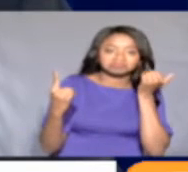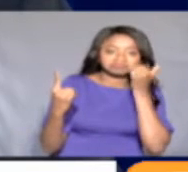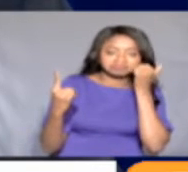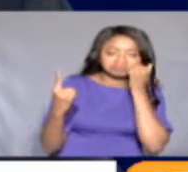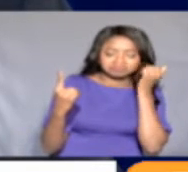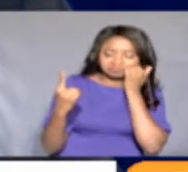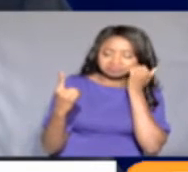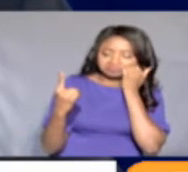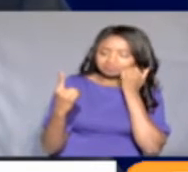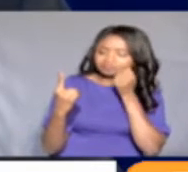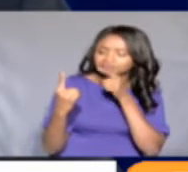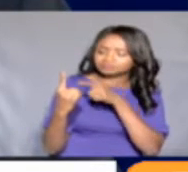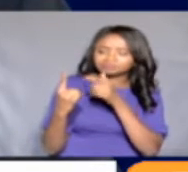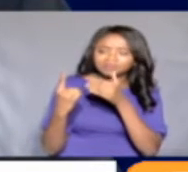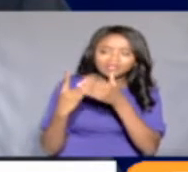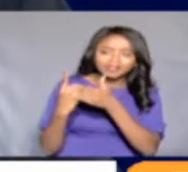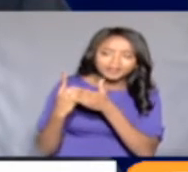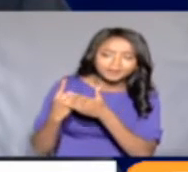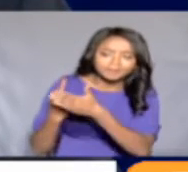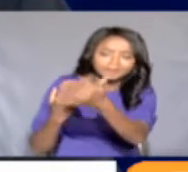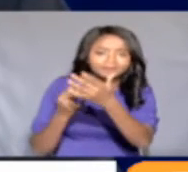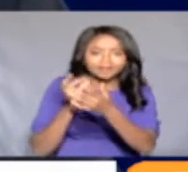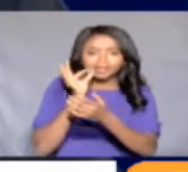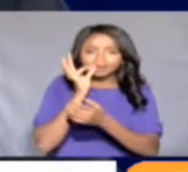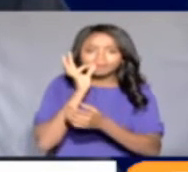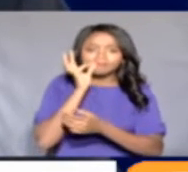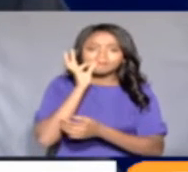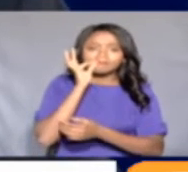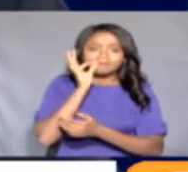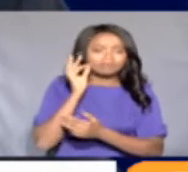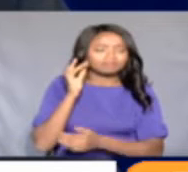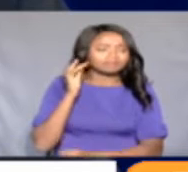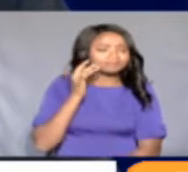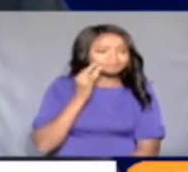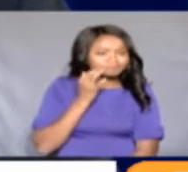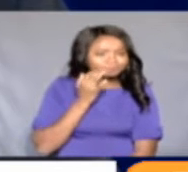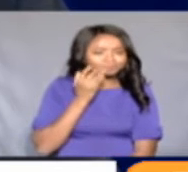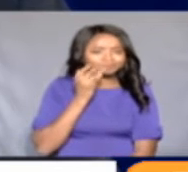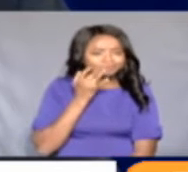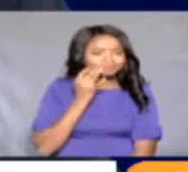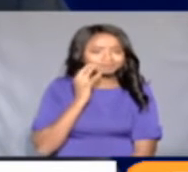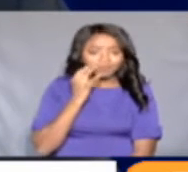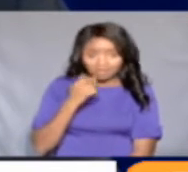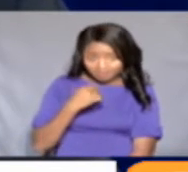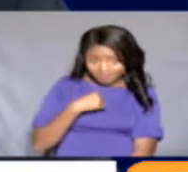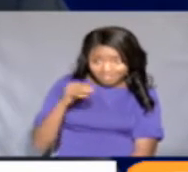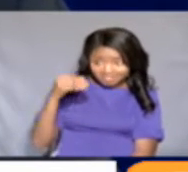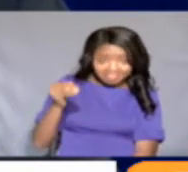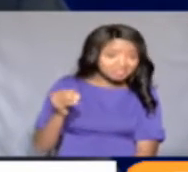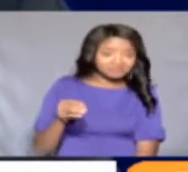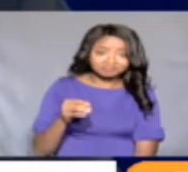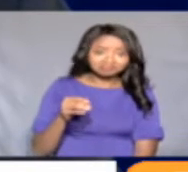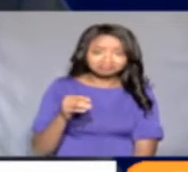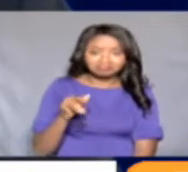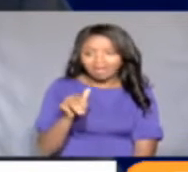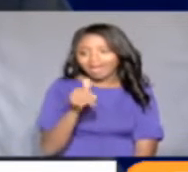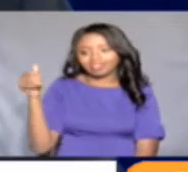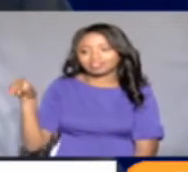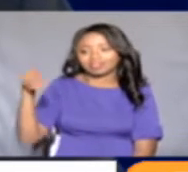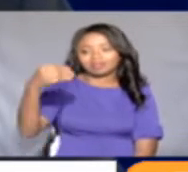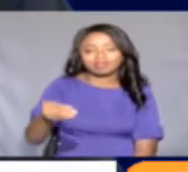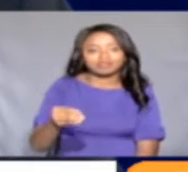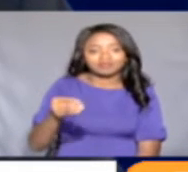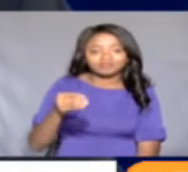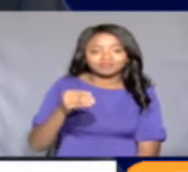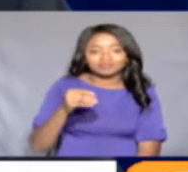ambaye alitumia mitishamba sana sana cannabis sativa, of which sio mimi nilimpatia, alipewa na mwingine.